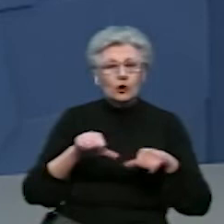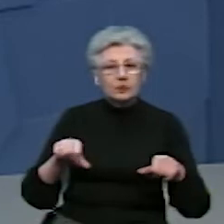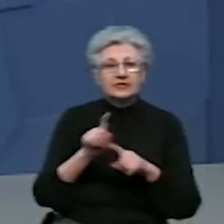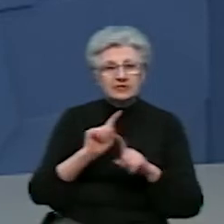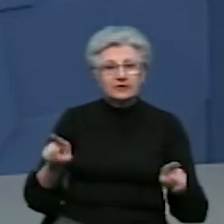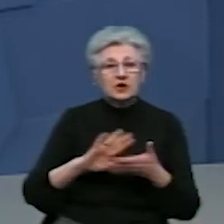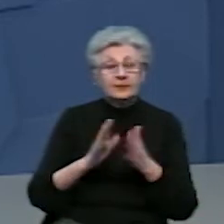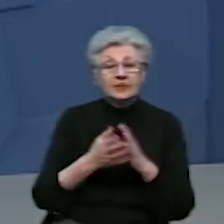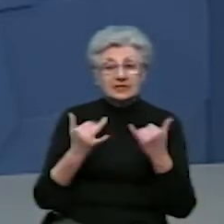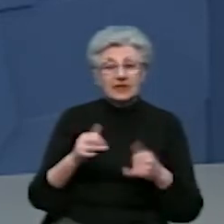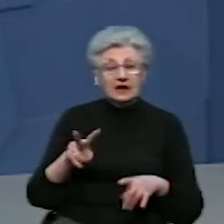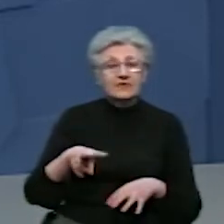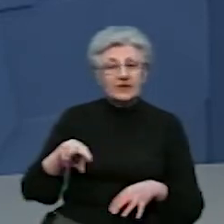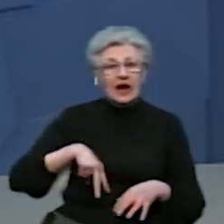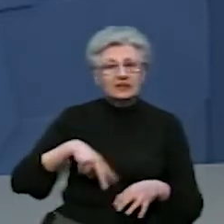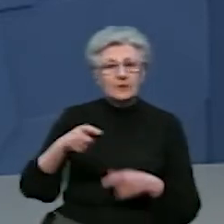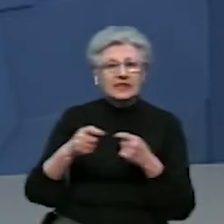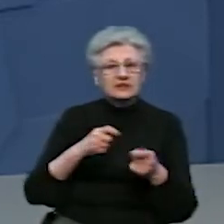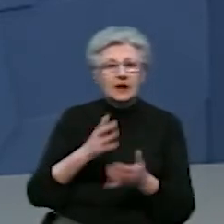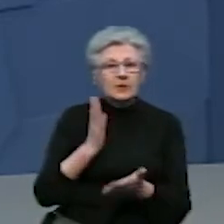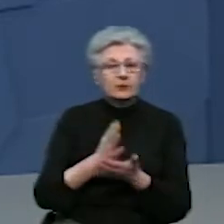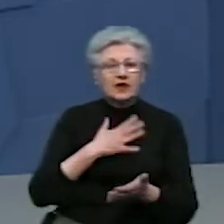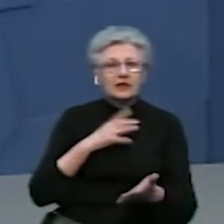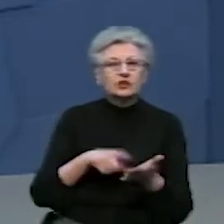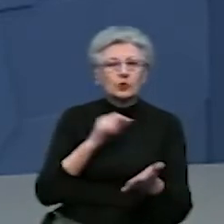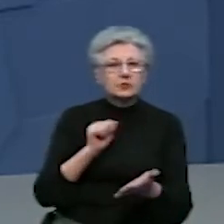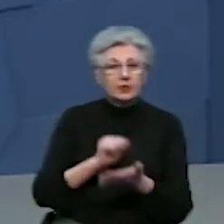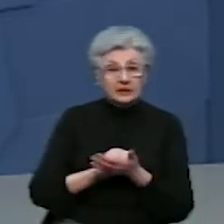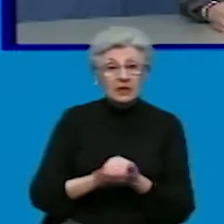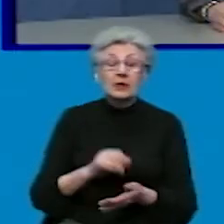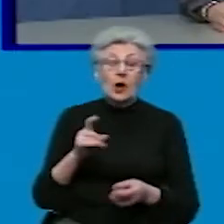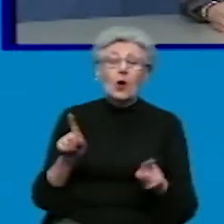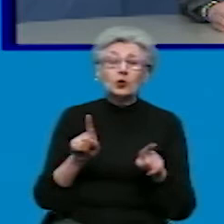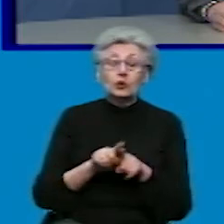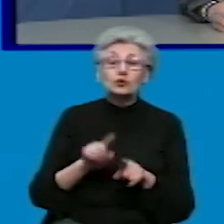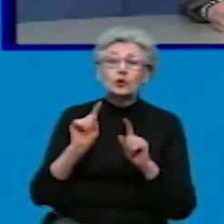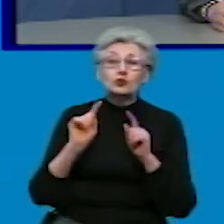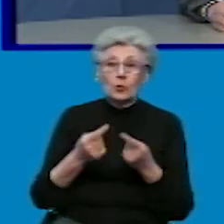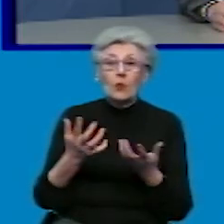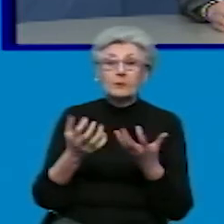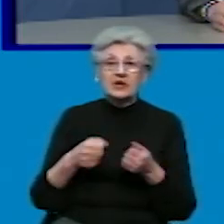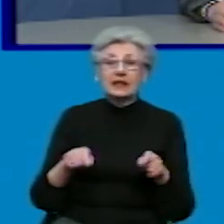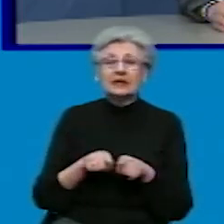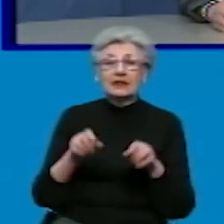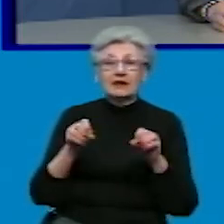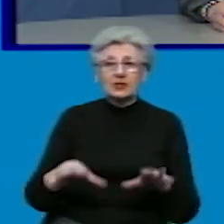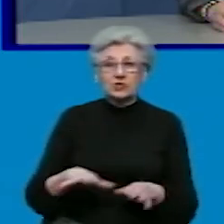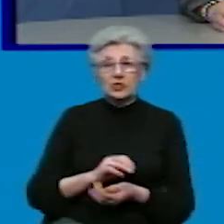Зараз в адміністрації перебуває наша кореспондентка Ірина Капуш. Отож, Іро, чому прийняли таке рішення?